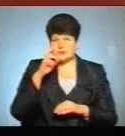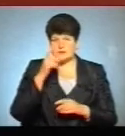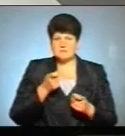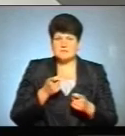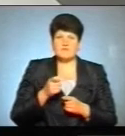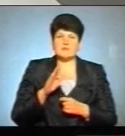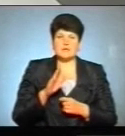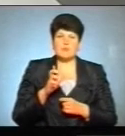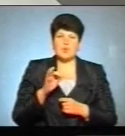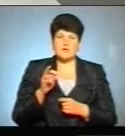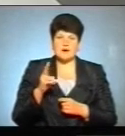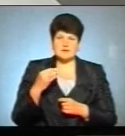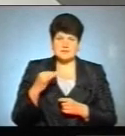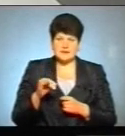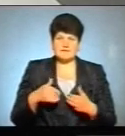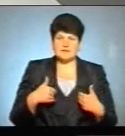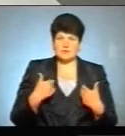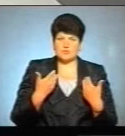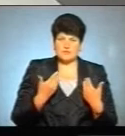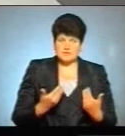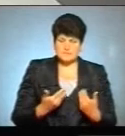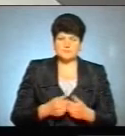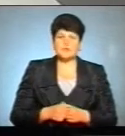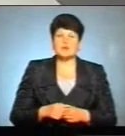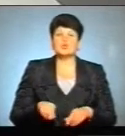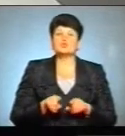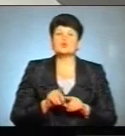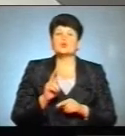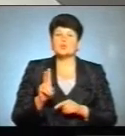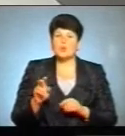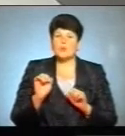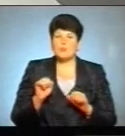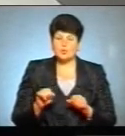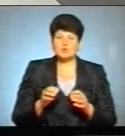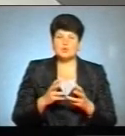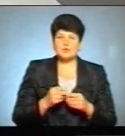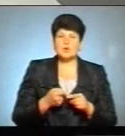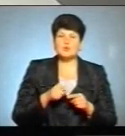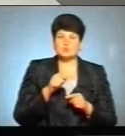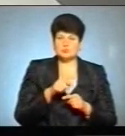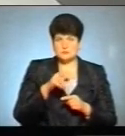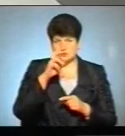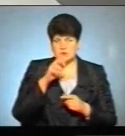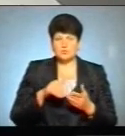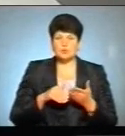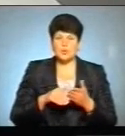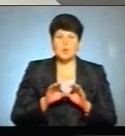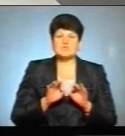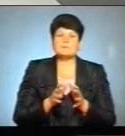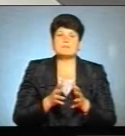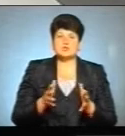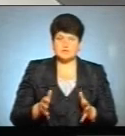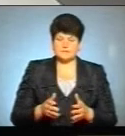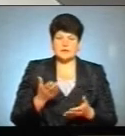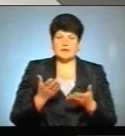Боярський. Вітаю вас. Вітаю. Тож, хто може розраховувати на таку державну допомогу? Розкажіть більше в області. Якщо